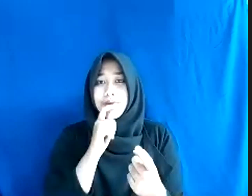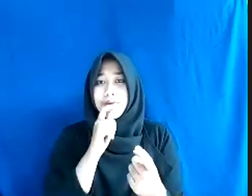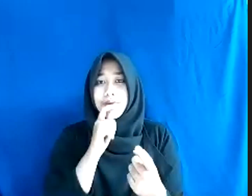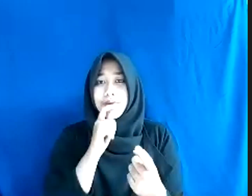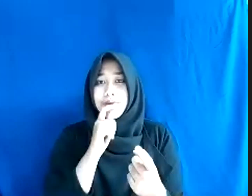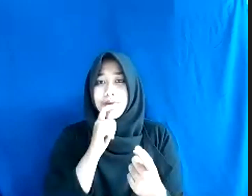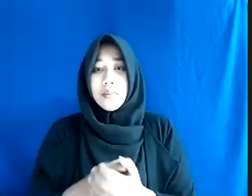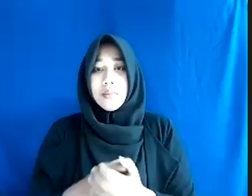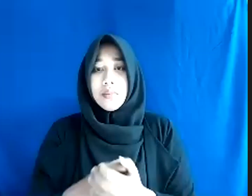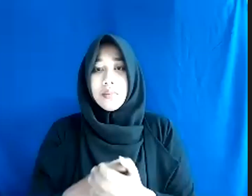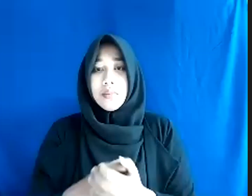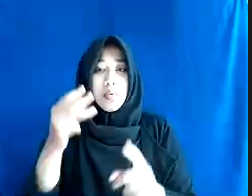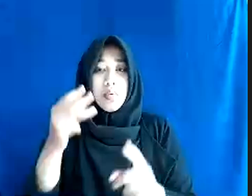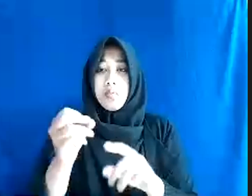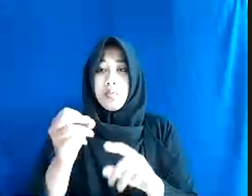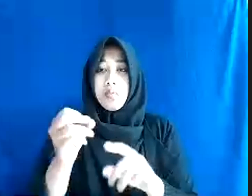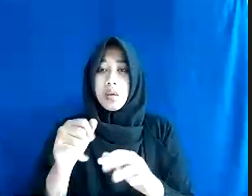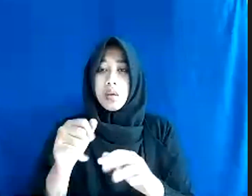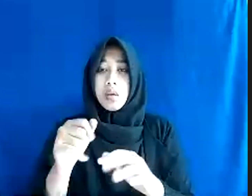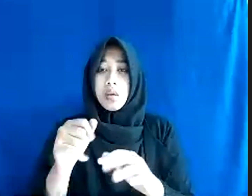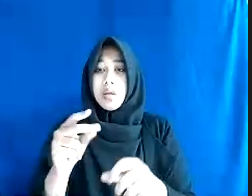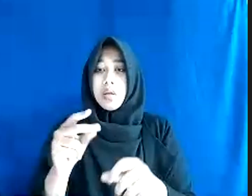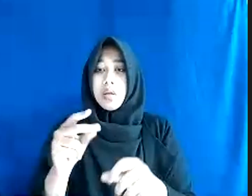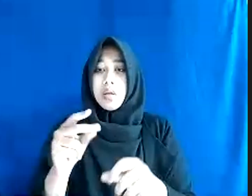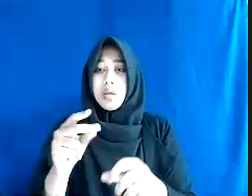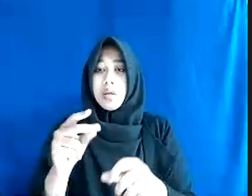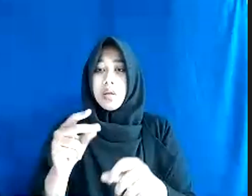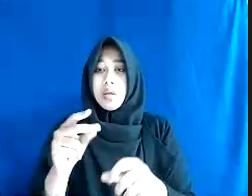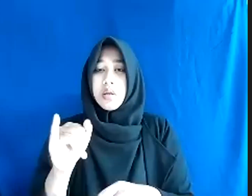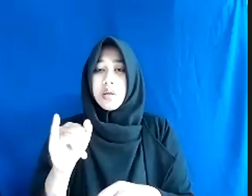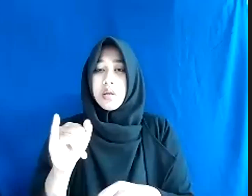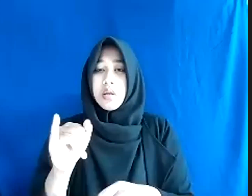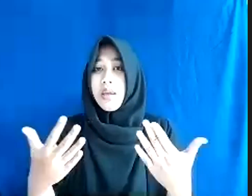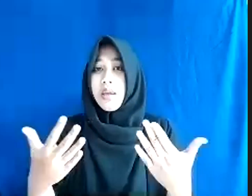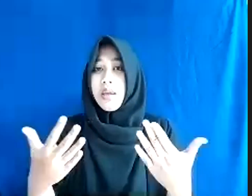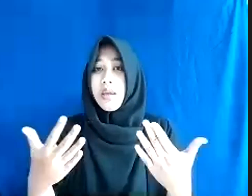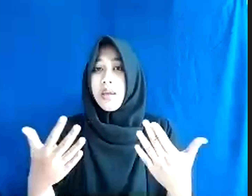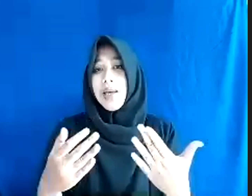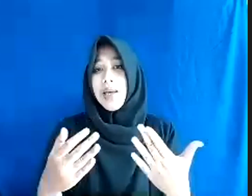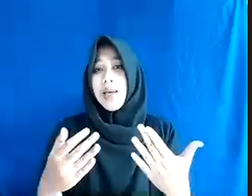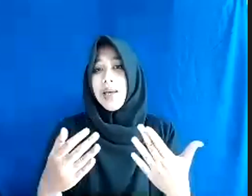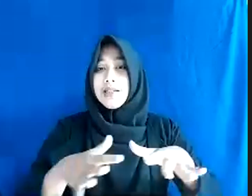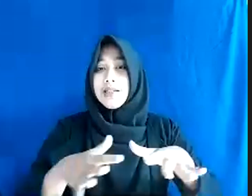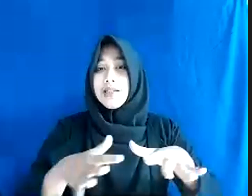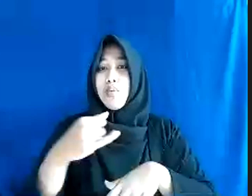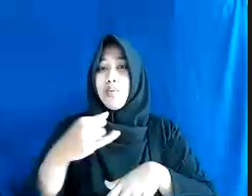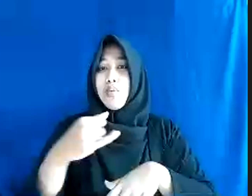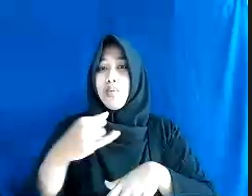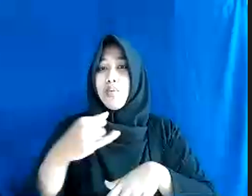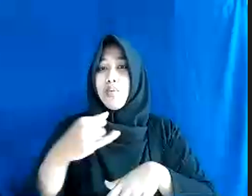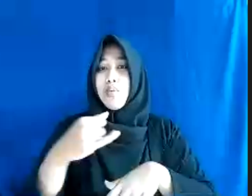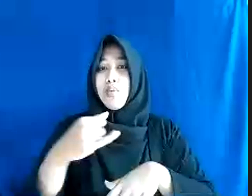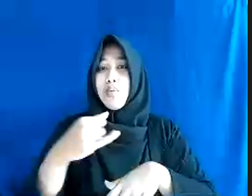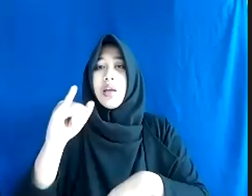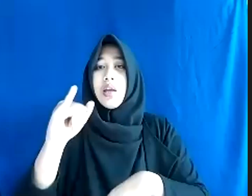Mbak Boni Srili sepertinya ya. Bagaimana strategi mengurangi impor bahan pangan sehingga